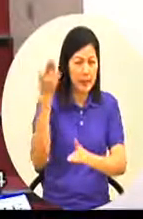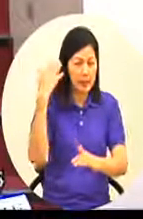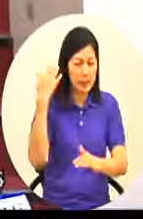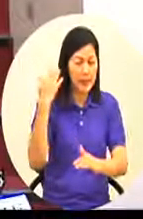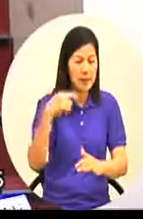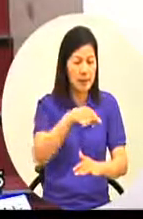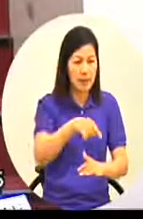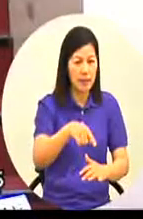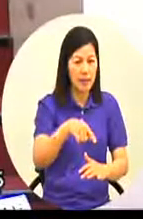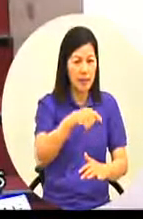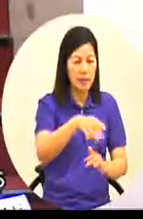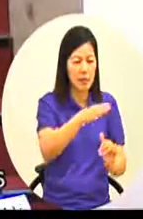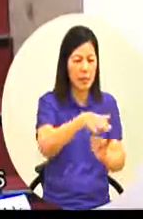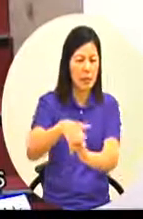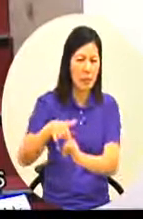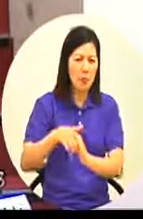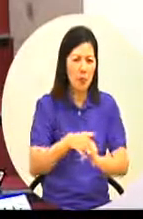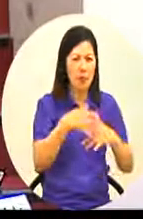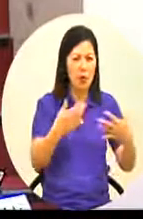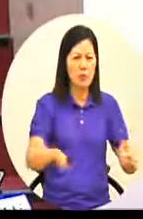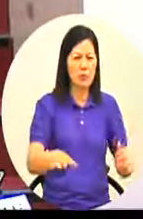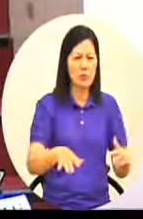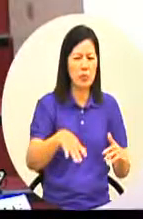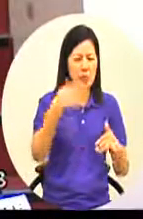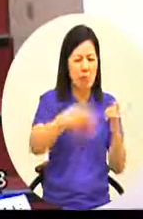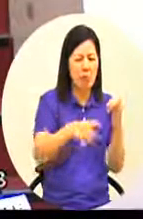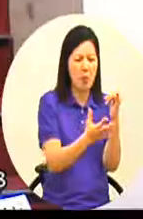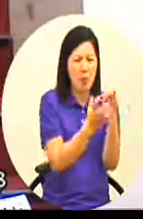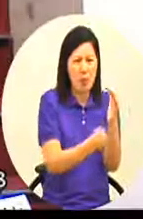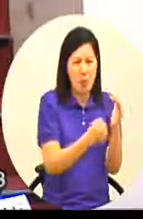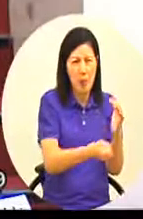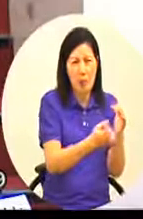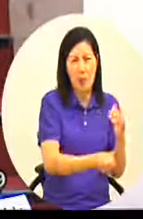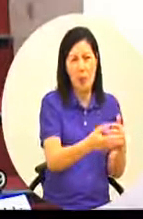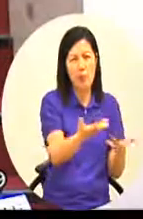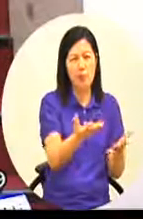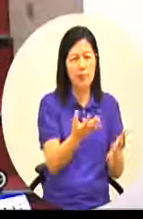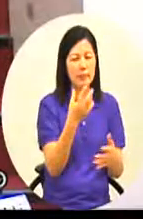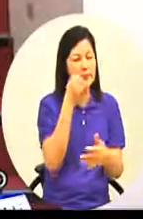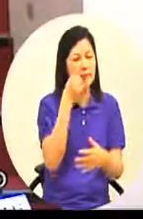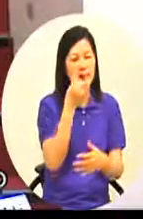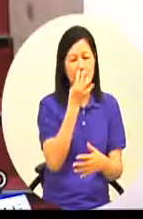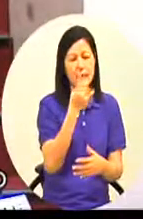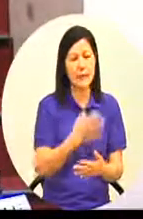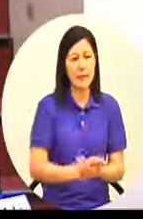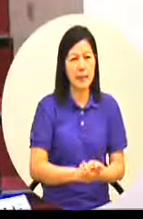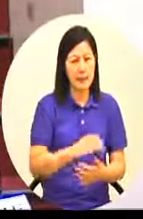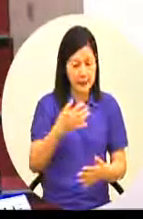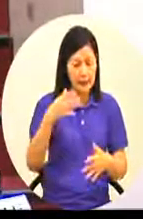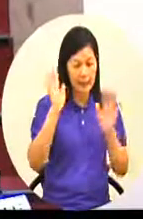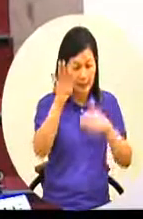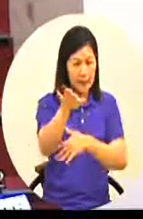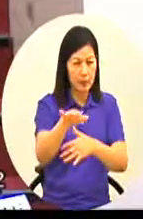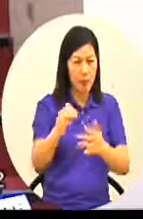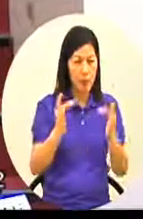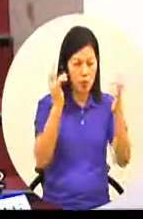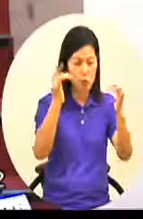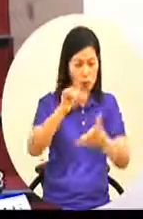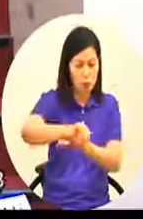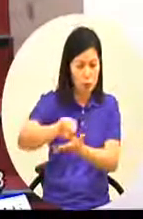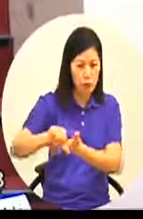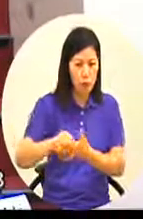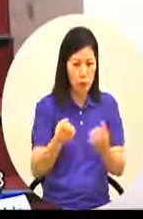是蒙，蒙真正是无法度加水。啊，恁即马将来啊签种了，咱会种树啊，咱会种草啊，咱会种花，